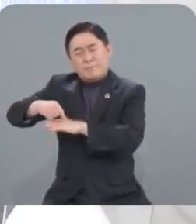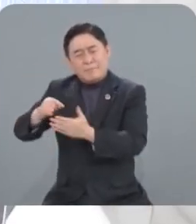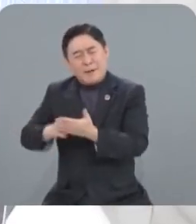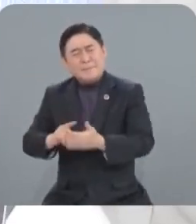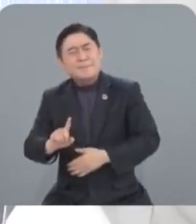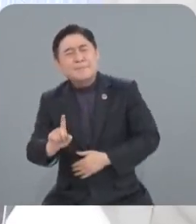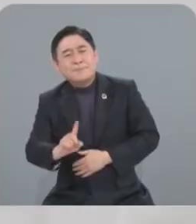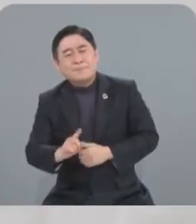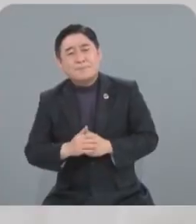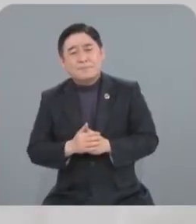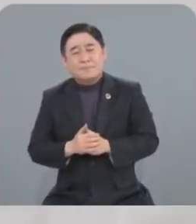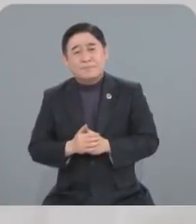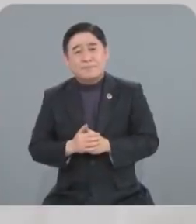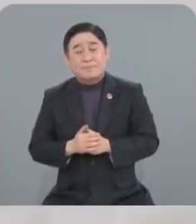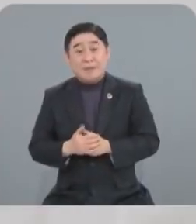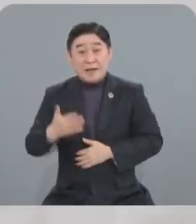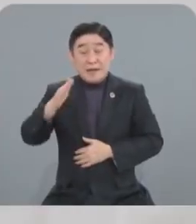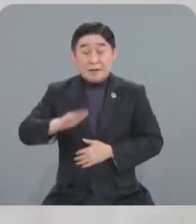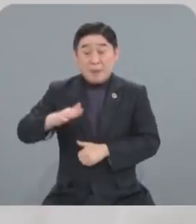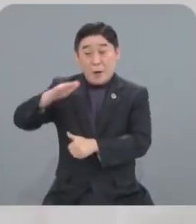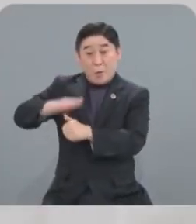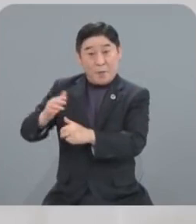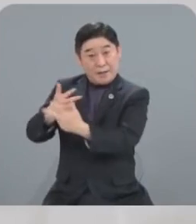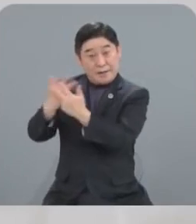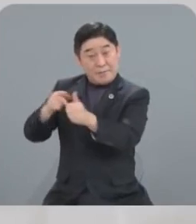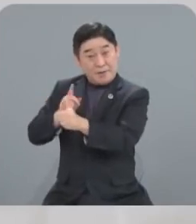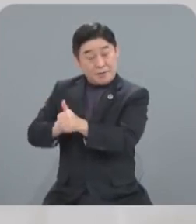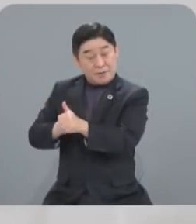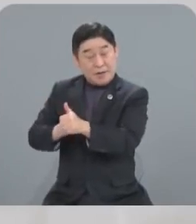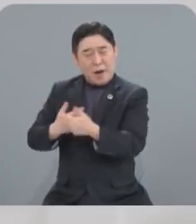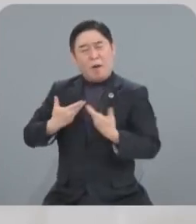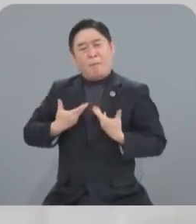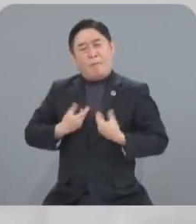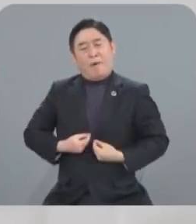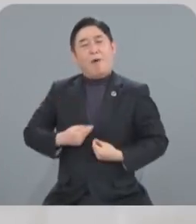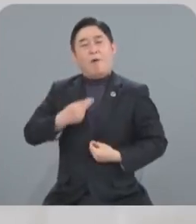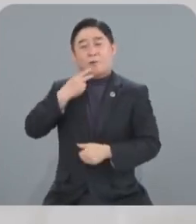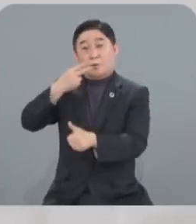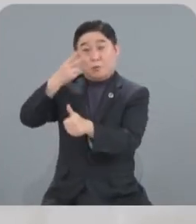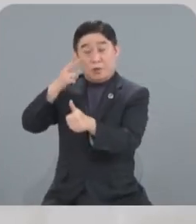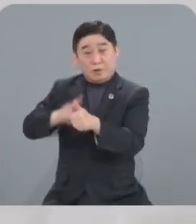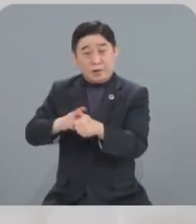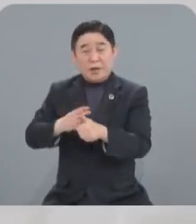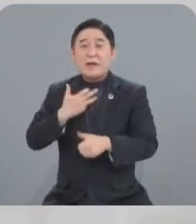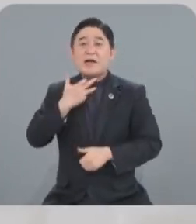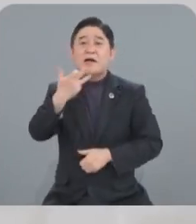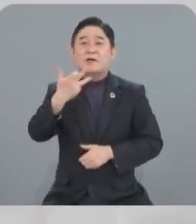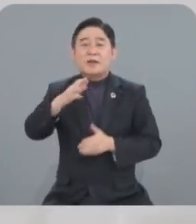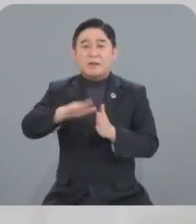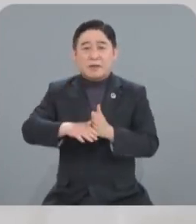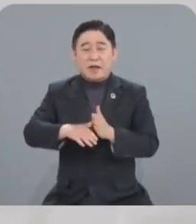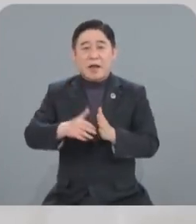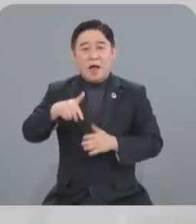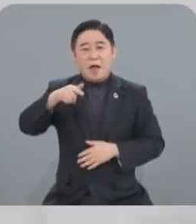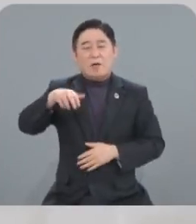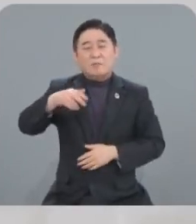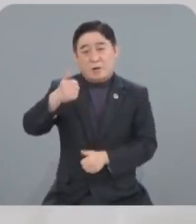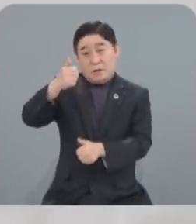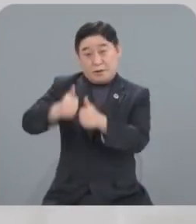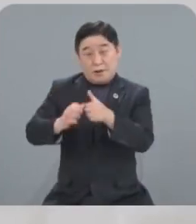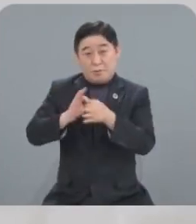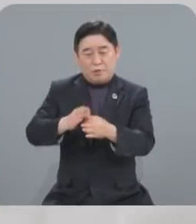어땠을까요 하지만 그 소녀는 좌절하지 않고 도전에 18살 검정고시로